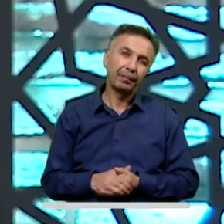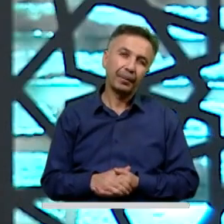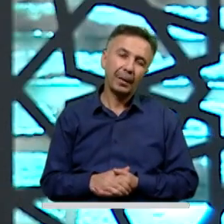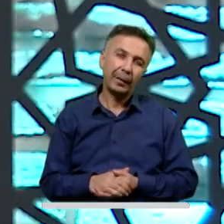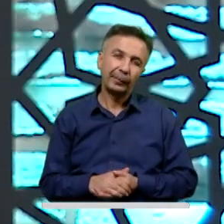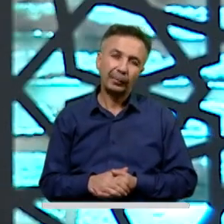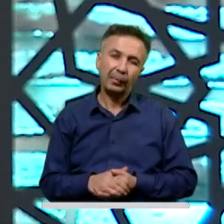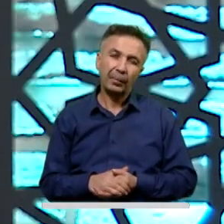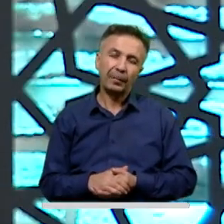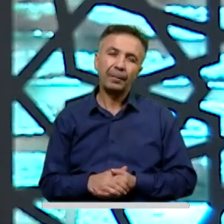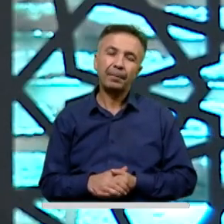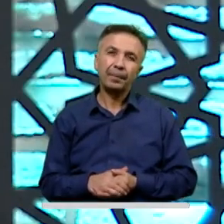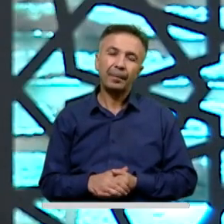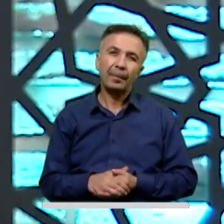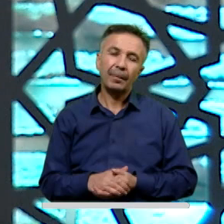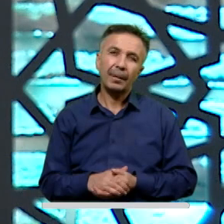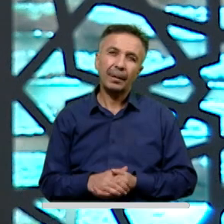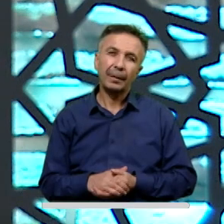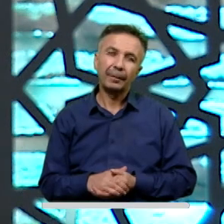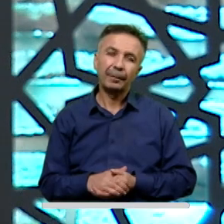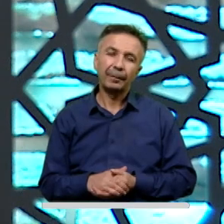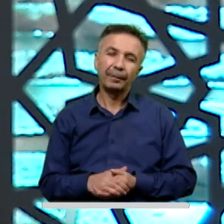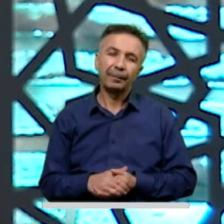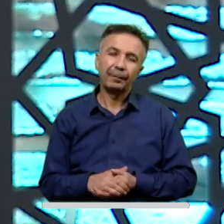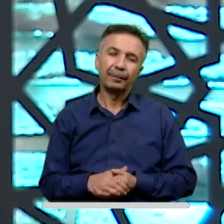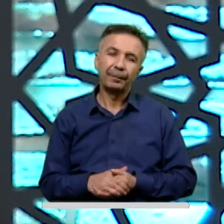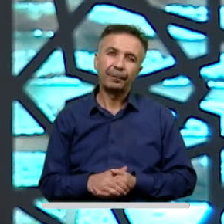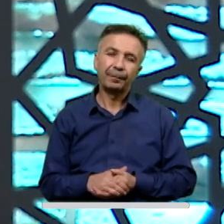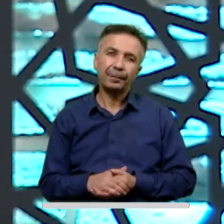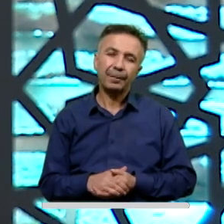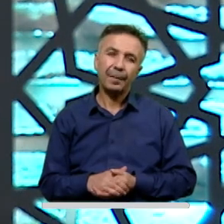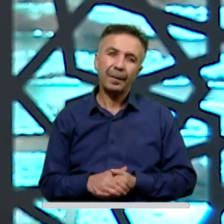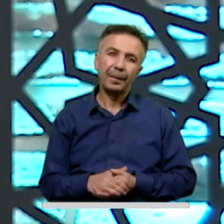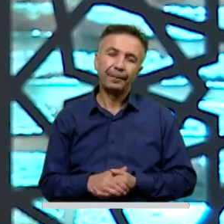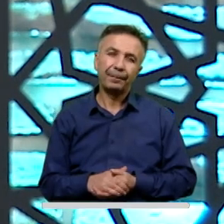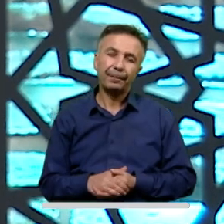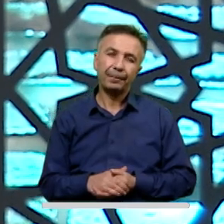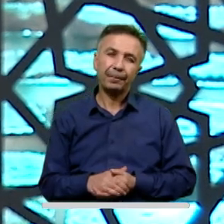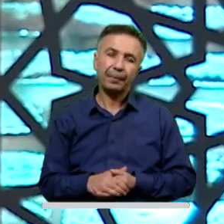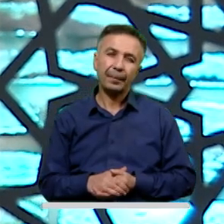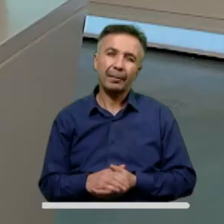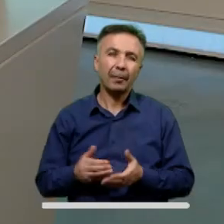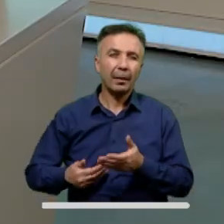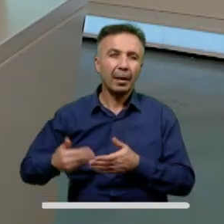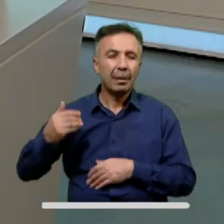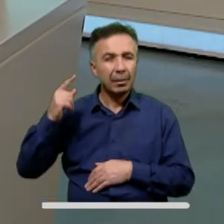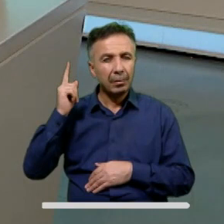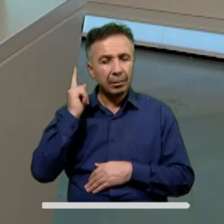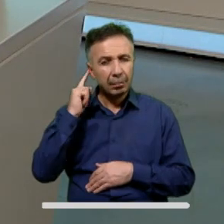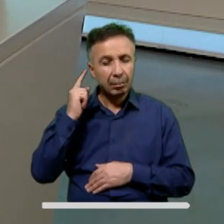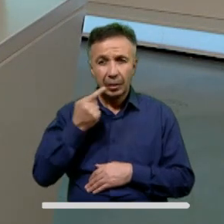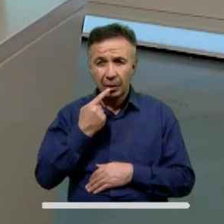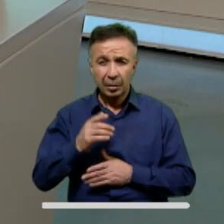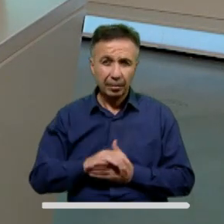soralım onu da. Rabbimiz kolaylıklar ihsan etsin. İstanbul'a selam ediyoruz. Hayırlı akşamlar. Eskiden beri duyarız hocam. Mesela vatandaş diyor ki